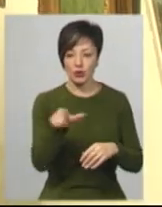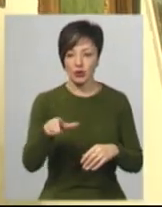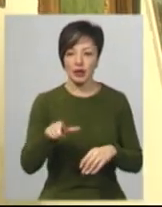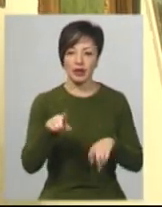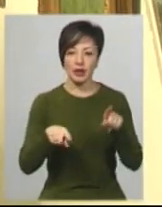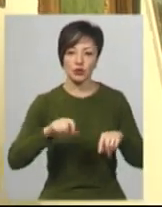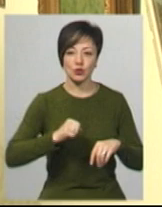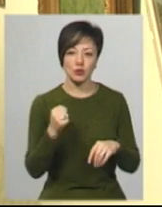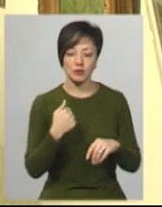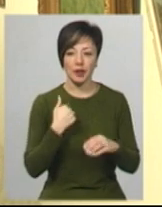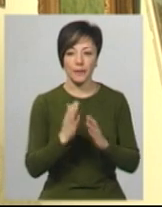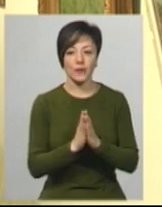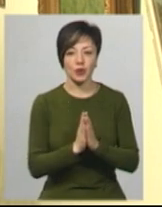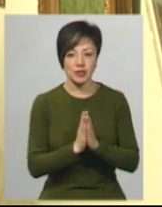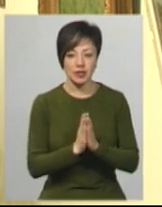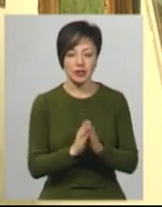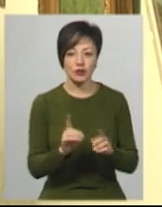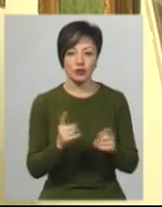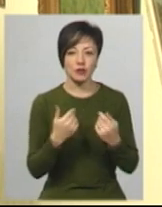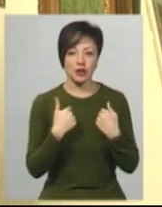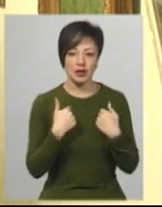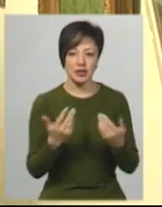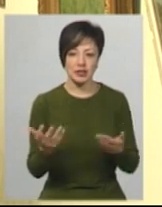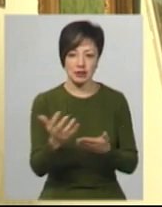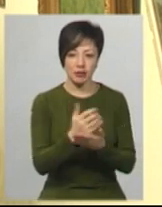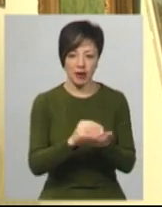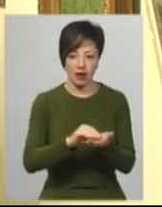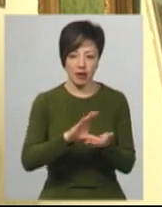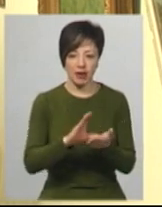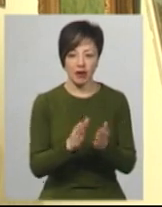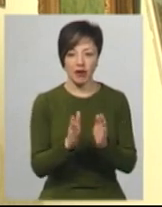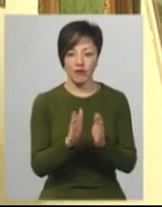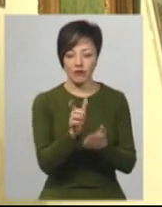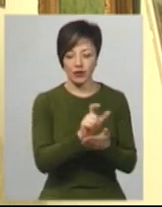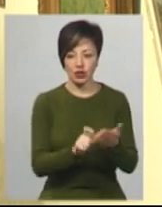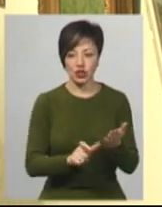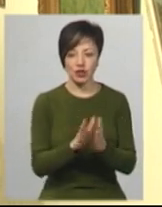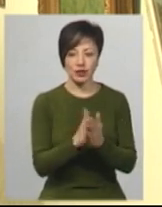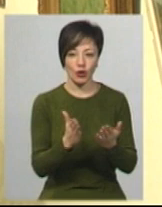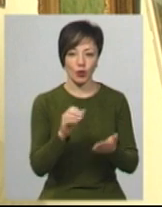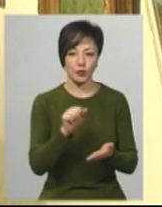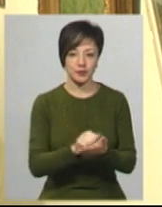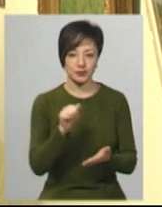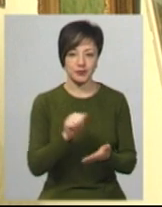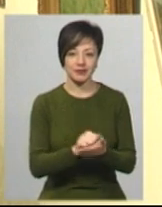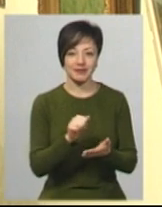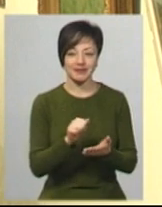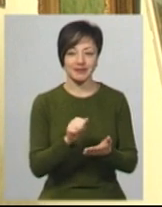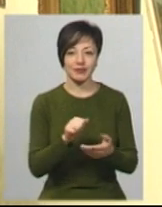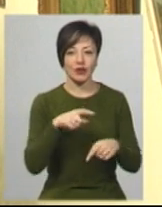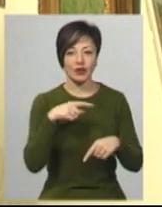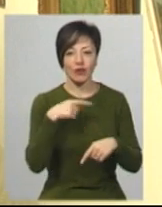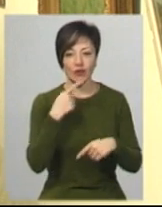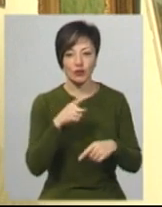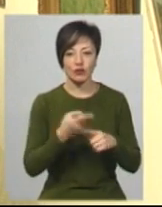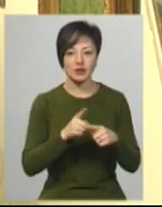Фейсбуці мене просили, щоб я зібрала свої всі вірші книгою, щоб я їх видала. Вони говорили про